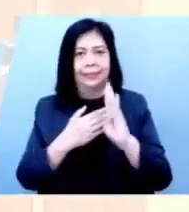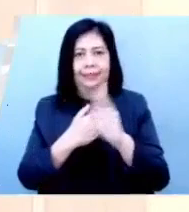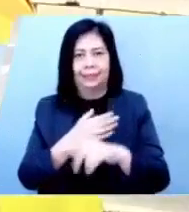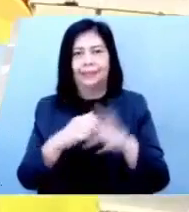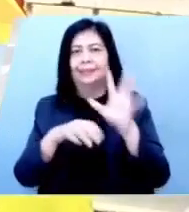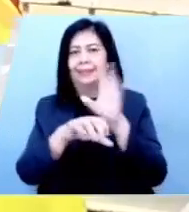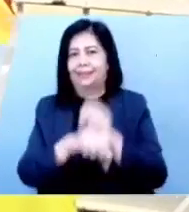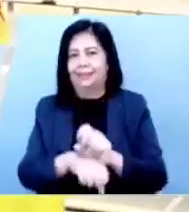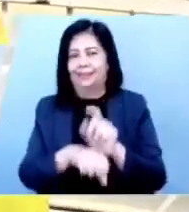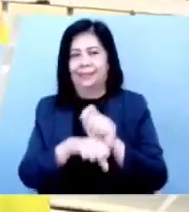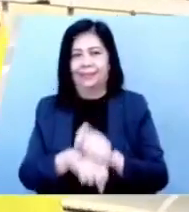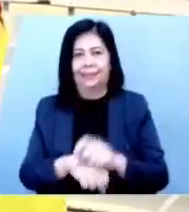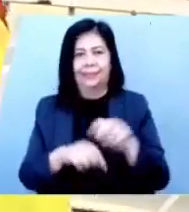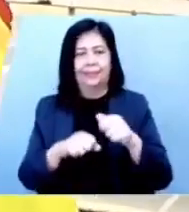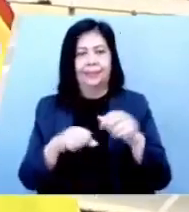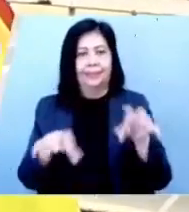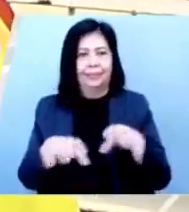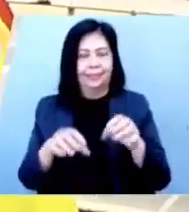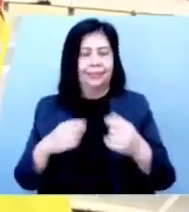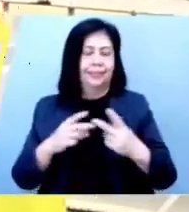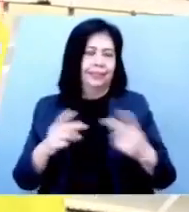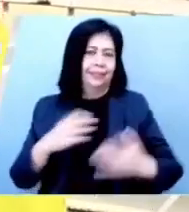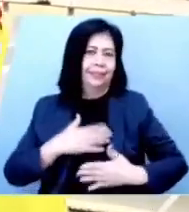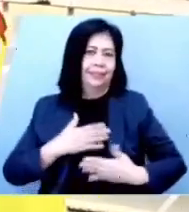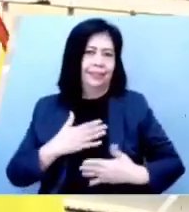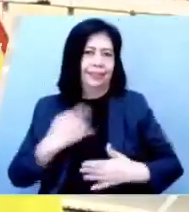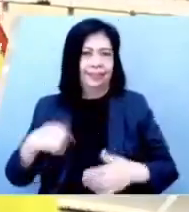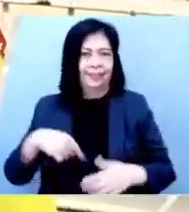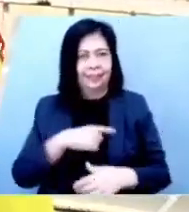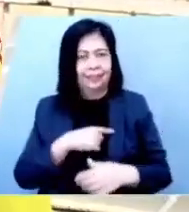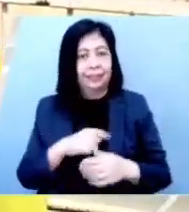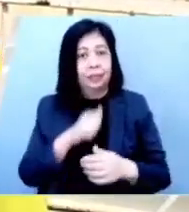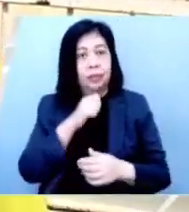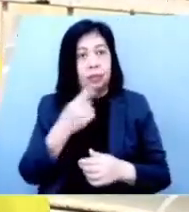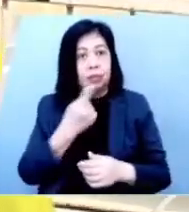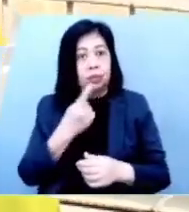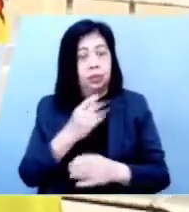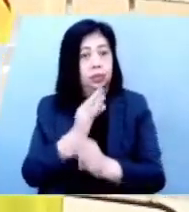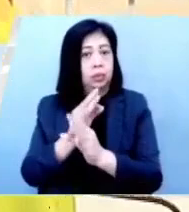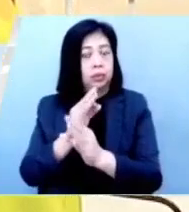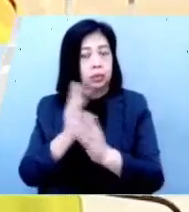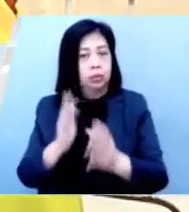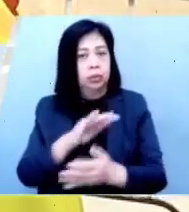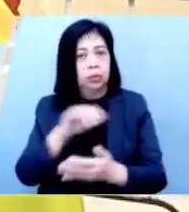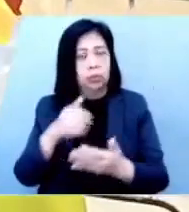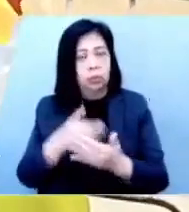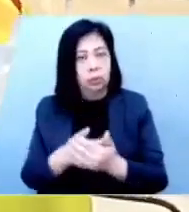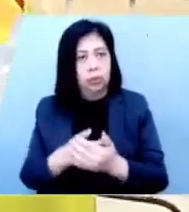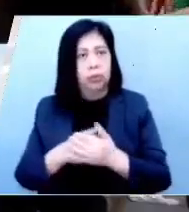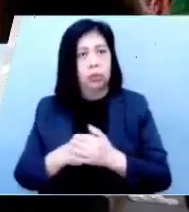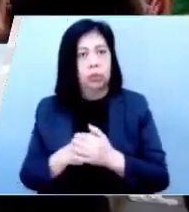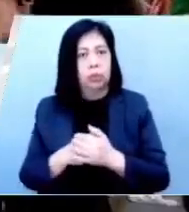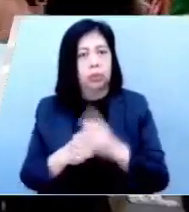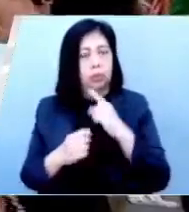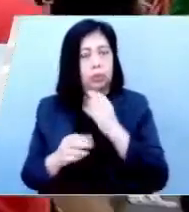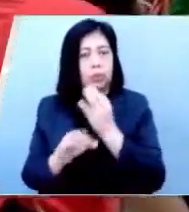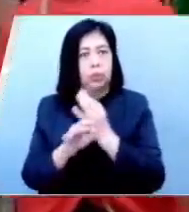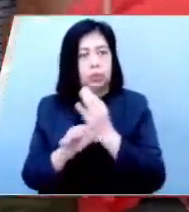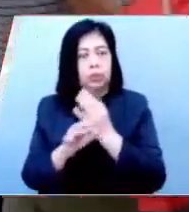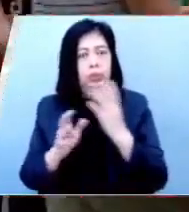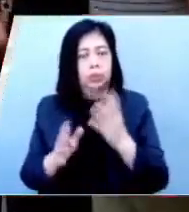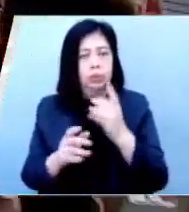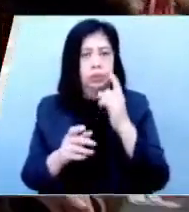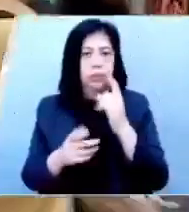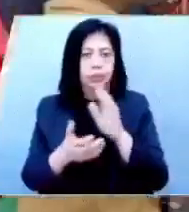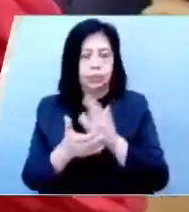aktibidad happing happy po kami hindi lang po ang mga deboto lahat po ng mga nananampalataya simula bukas Hanggang